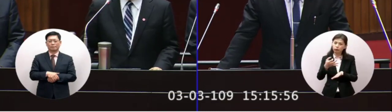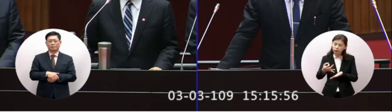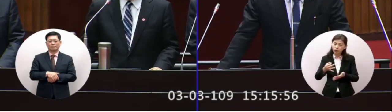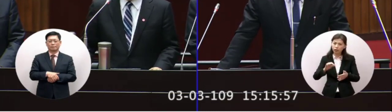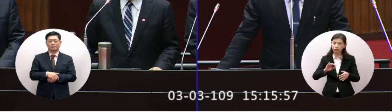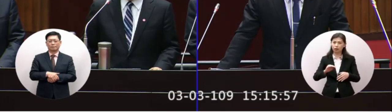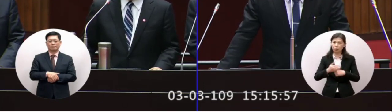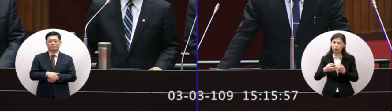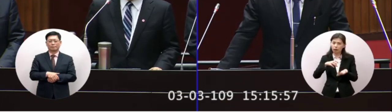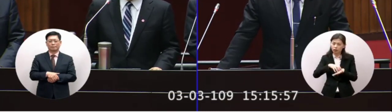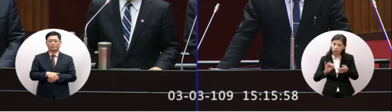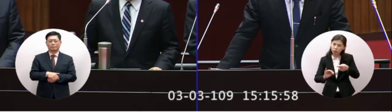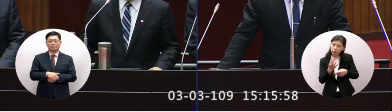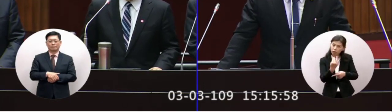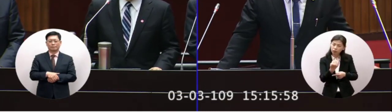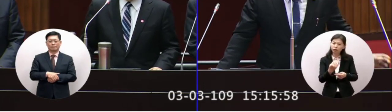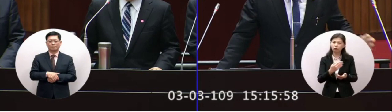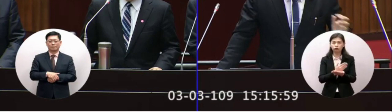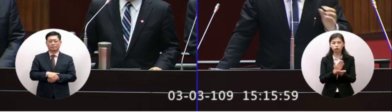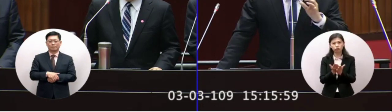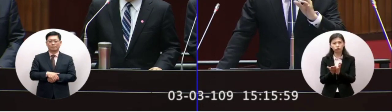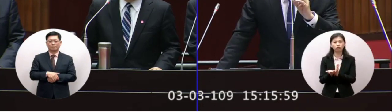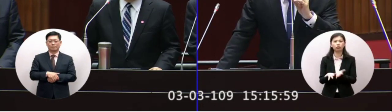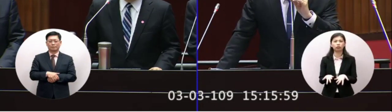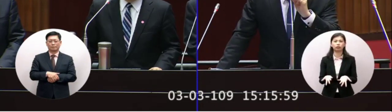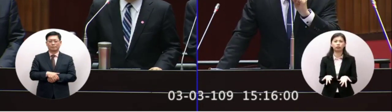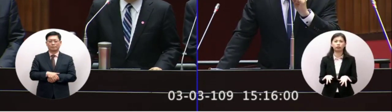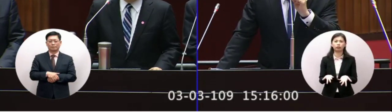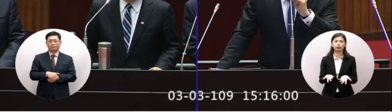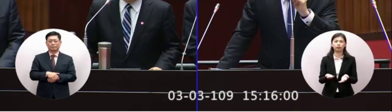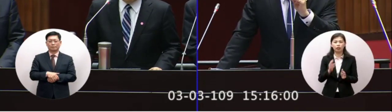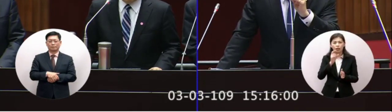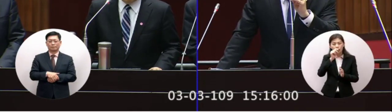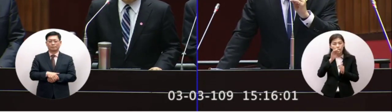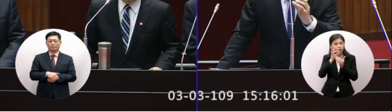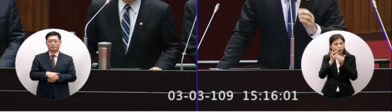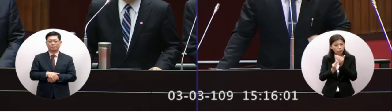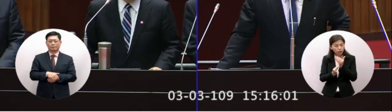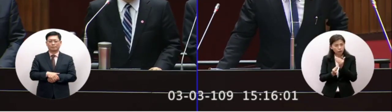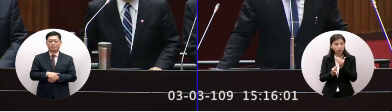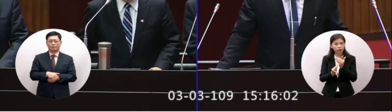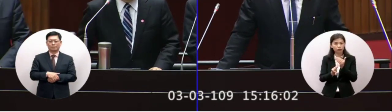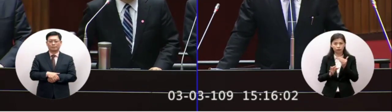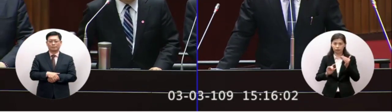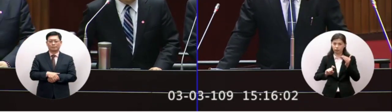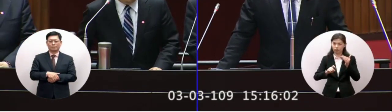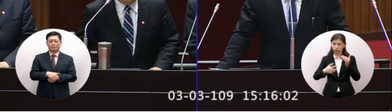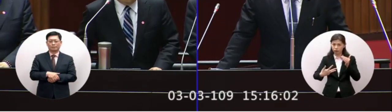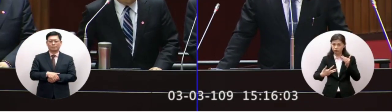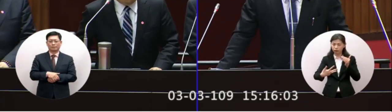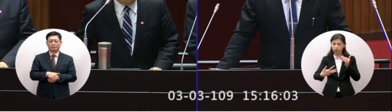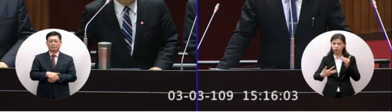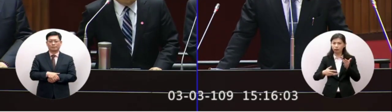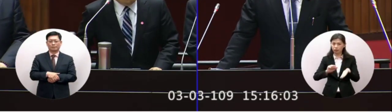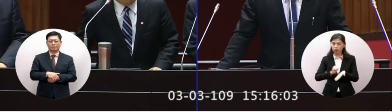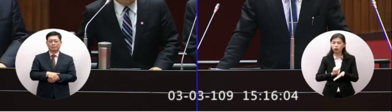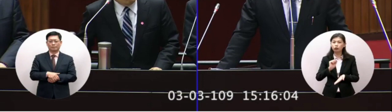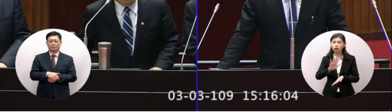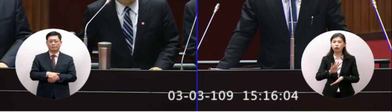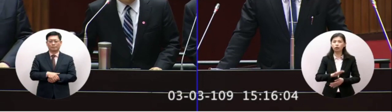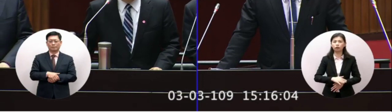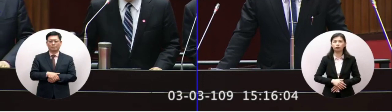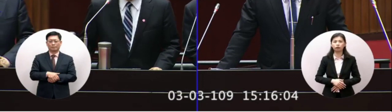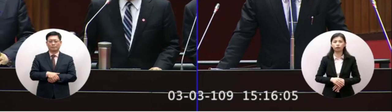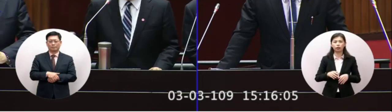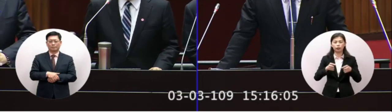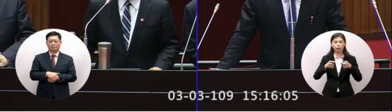的这些相关的减免，这些相关的措施，其实目前因为我们在这次特别条例的第18条都有去明定，就是说到时候要